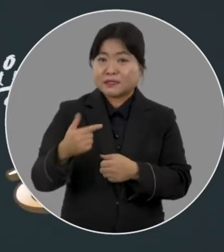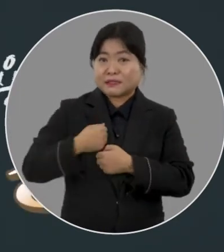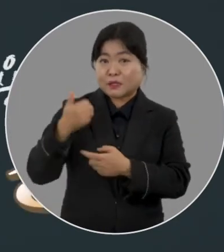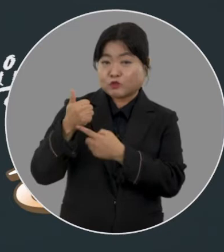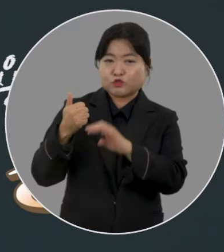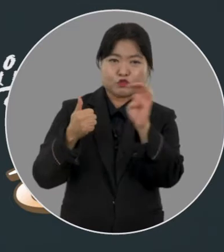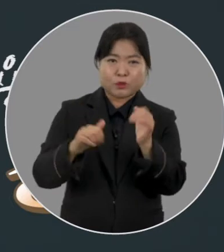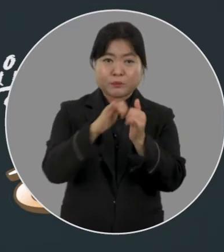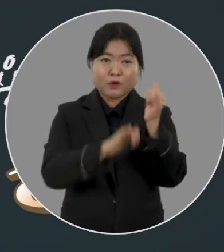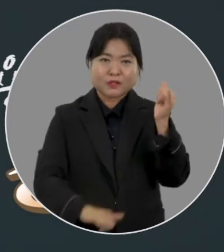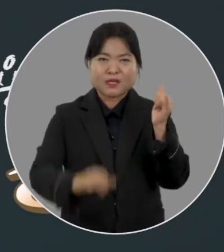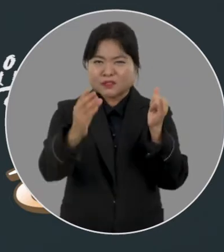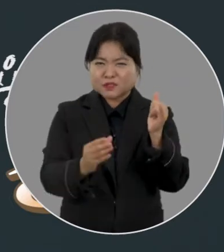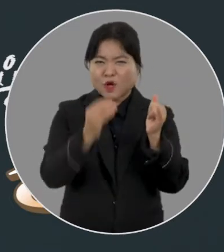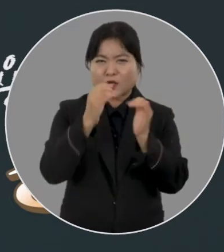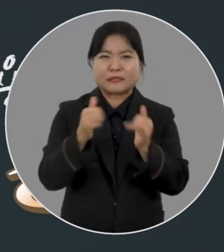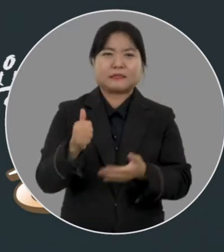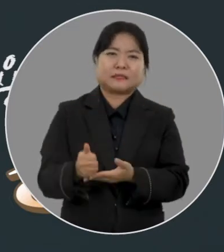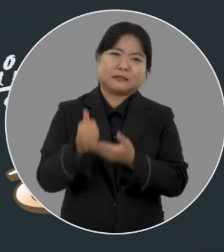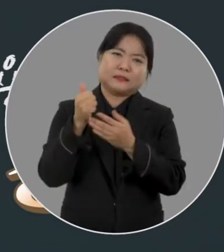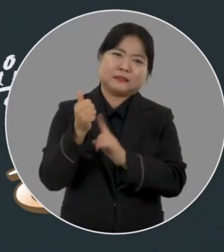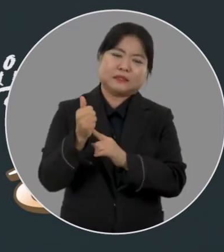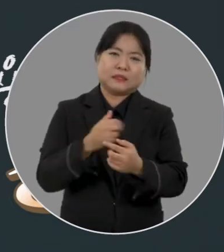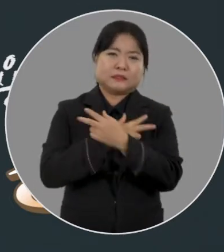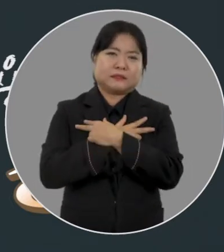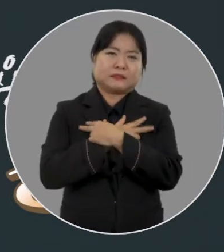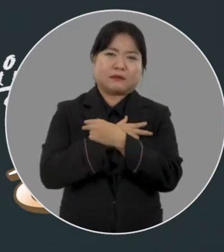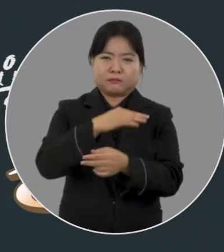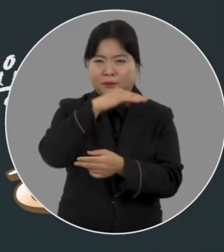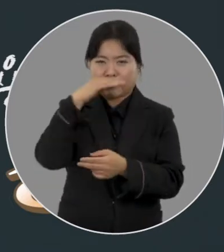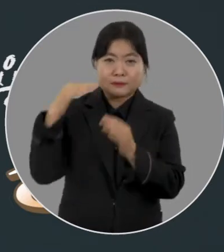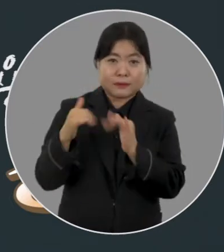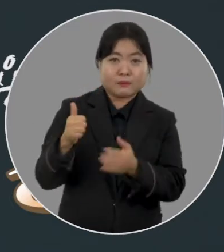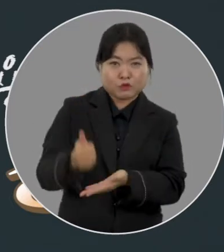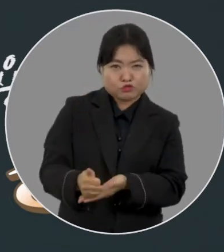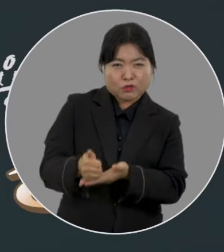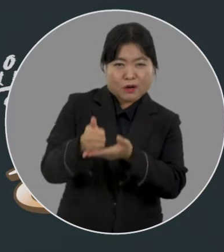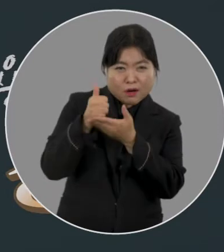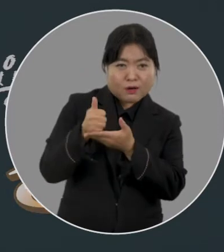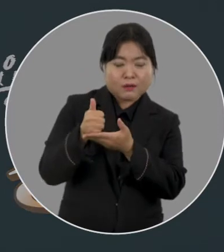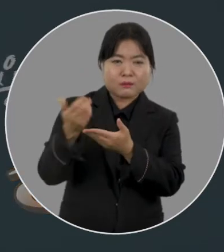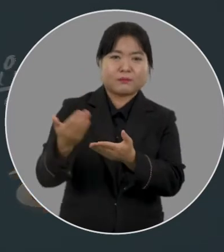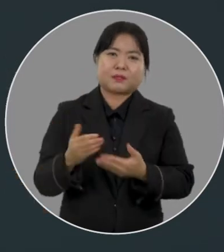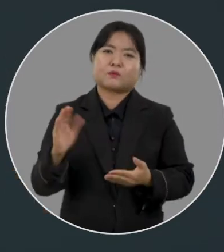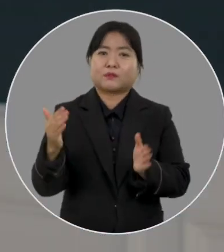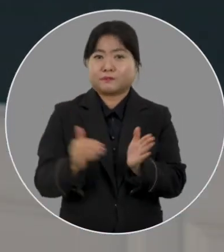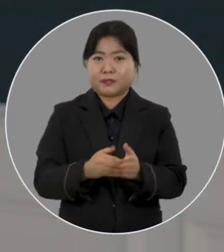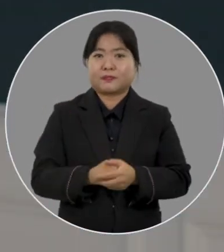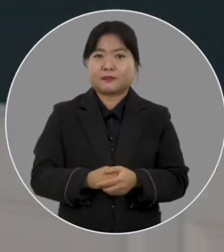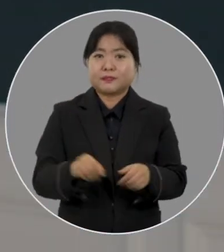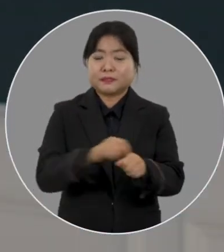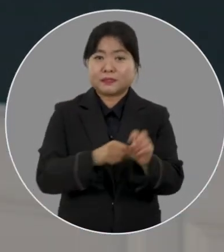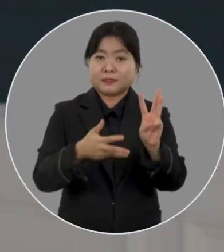유럽 역사에서 어떤 성인으로 또 신사도의 전형으로 추앙받는 이유가 바로 그것입니다.